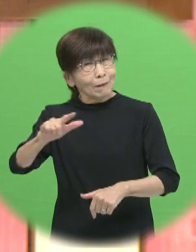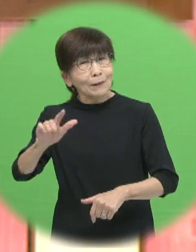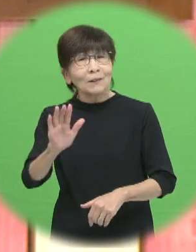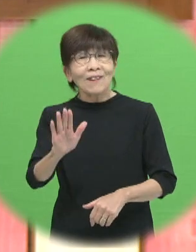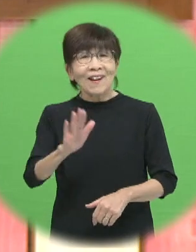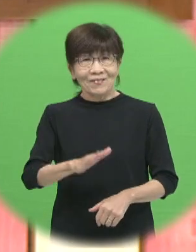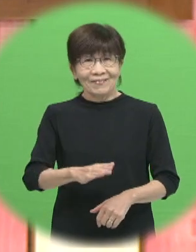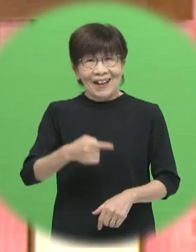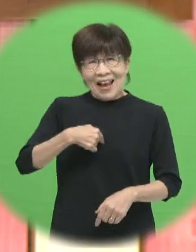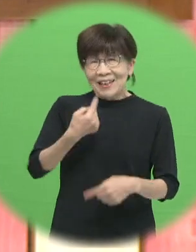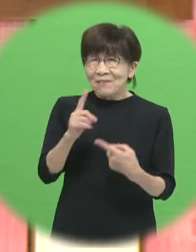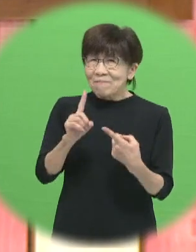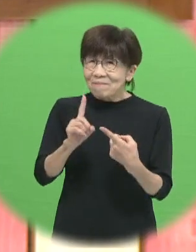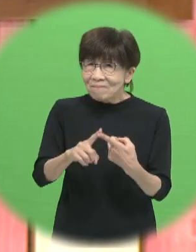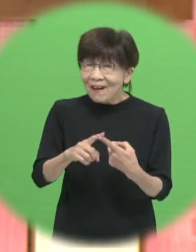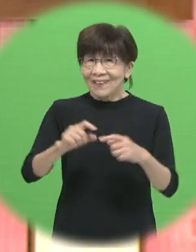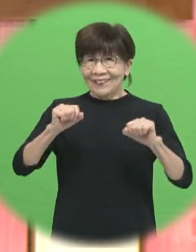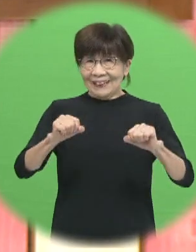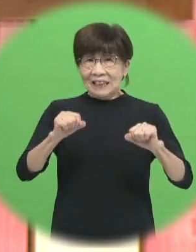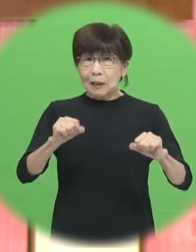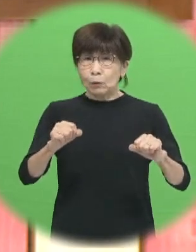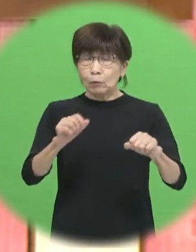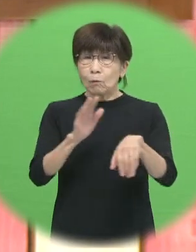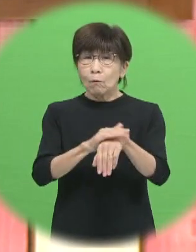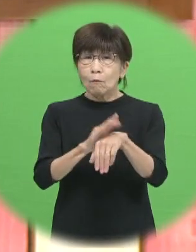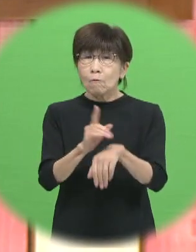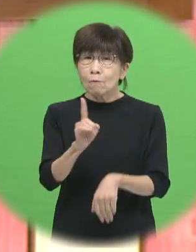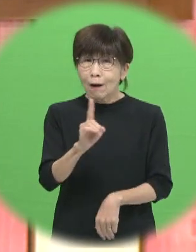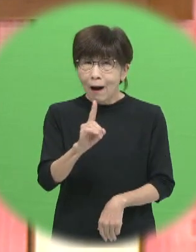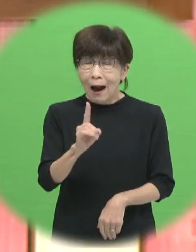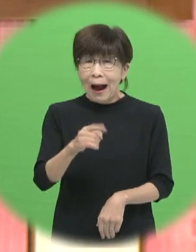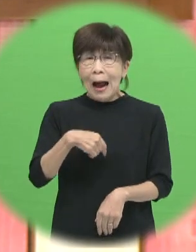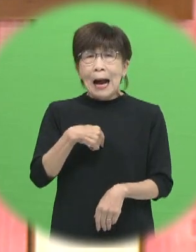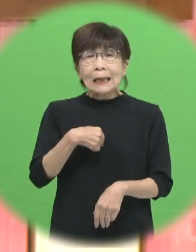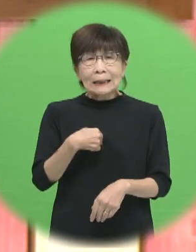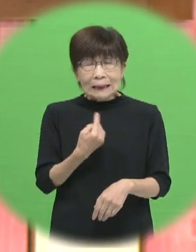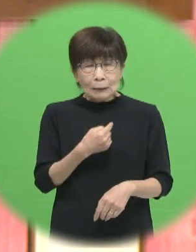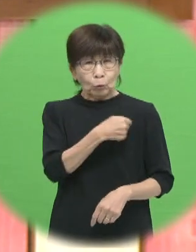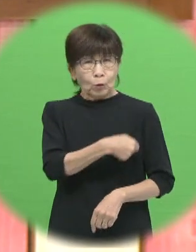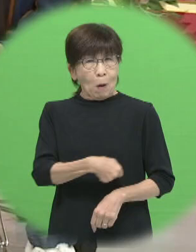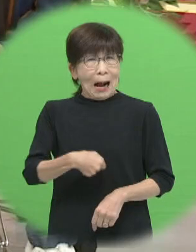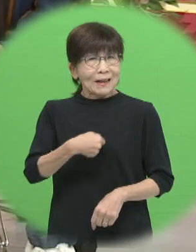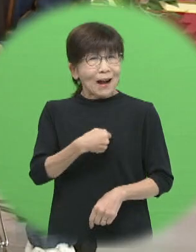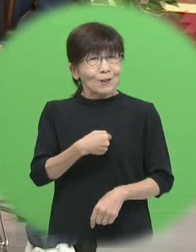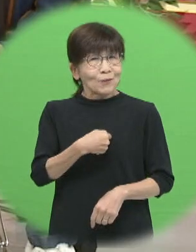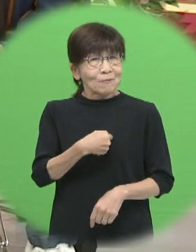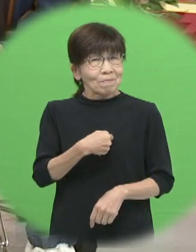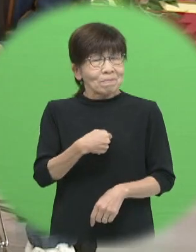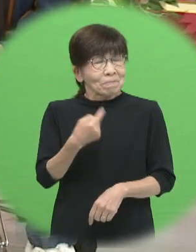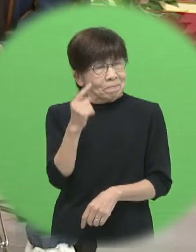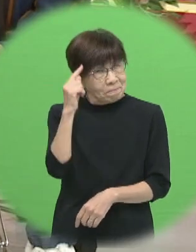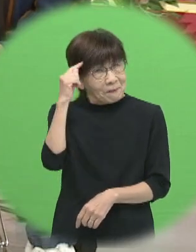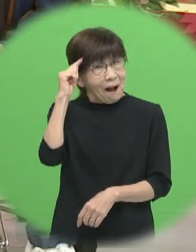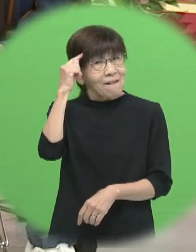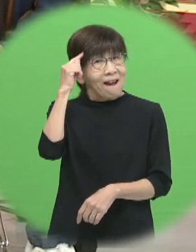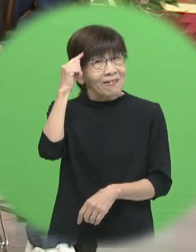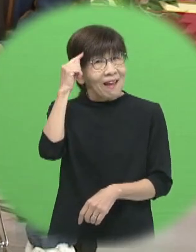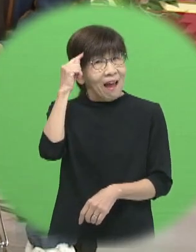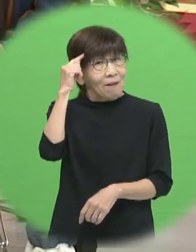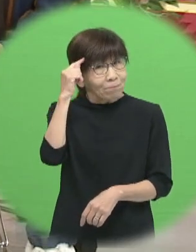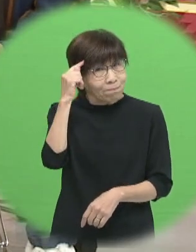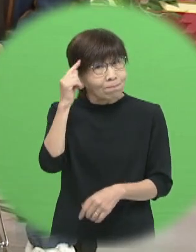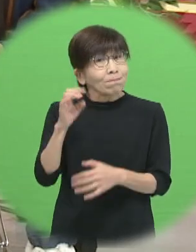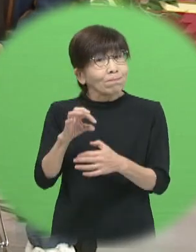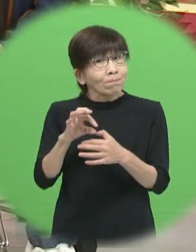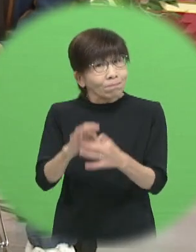たちが自分らしくこう生きていくためには自分の感覚を大切にして自分で考えて自